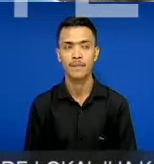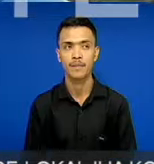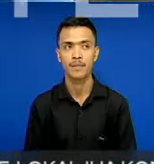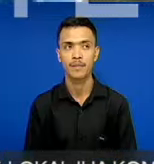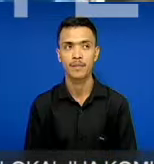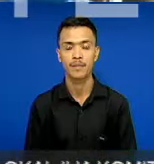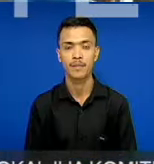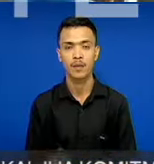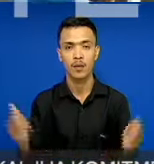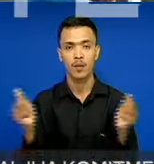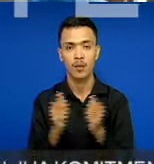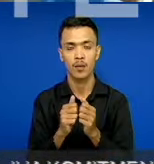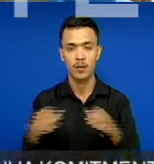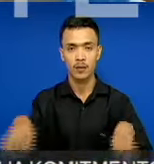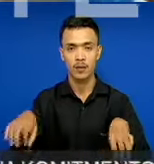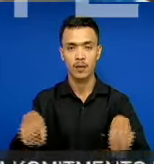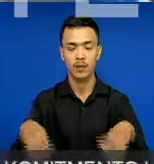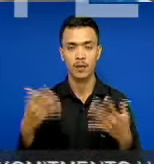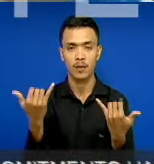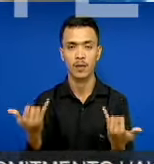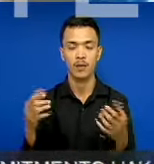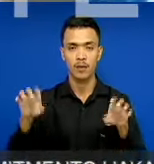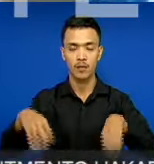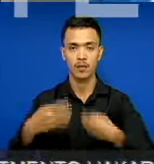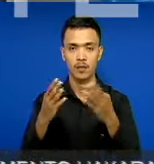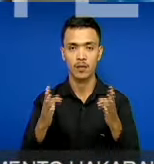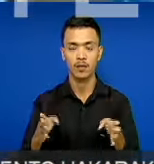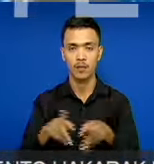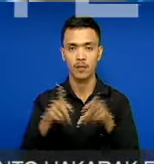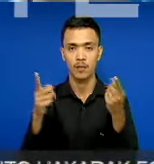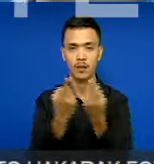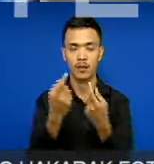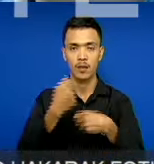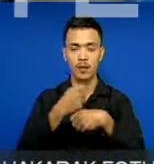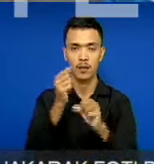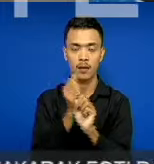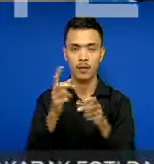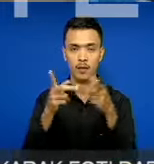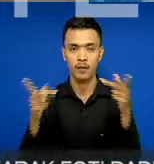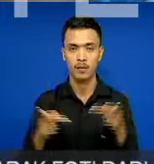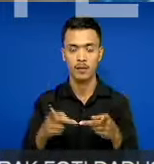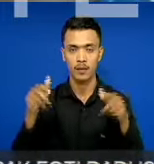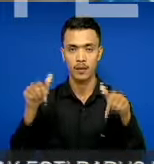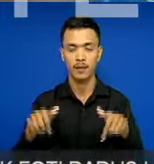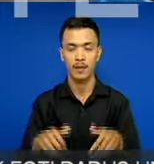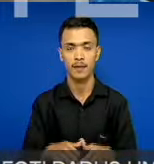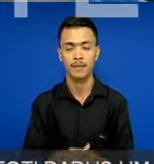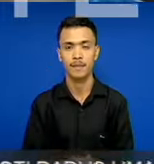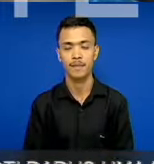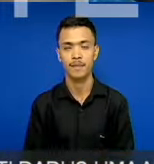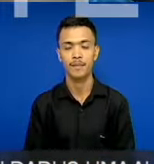ho serviço nepe makada daun ne trabalhador Montana Diak ni halau hela ia fating idane sing agora tamau na